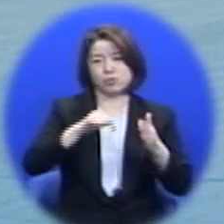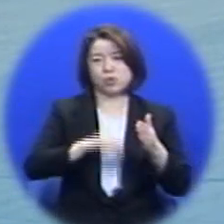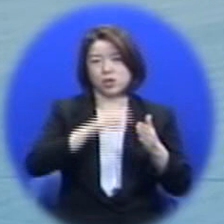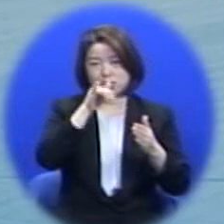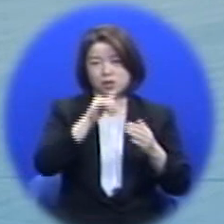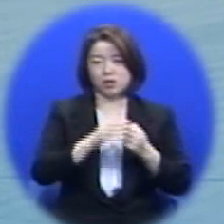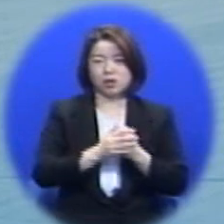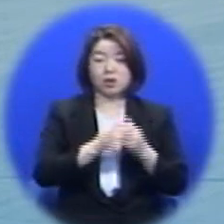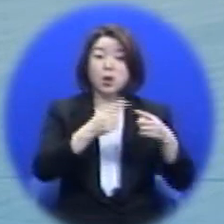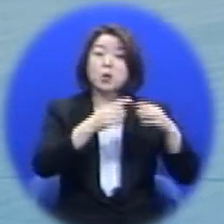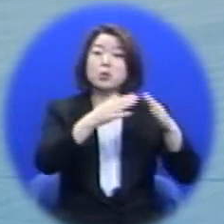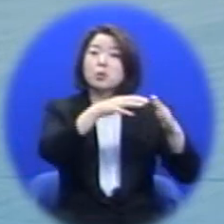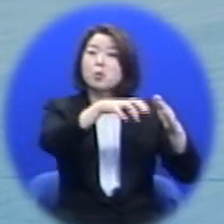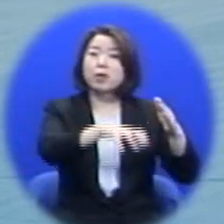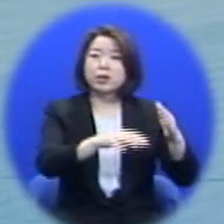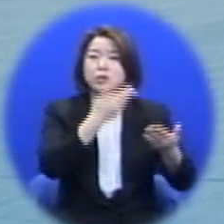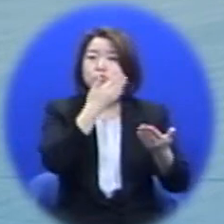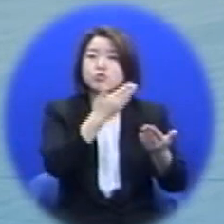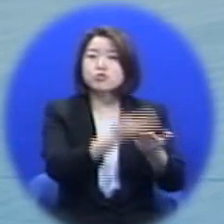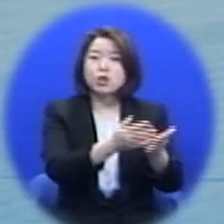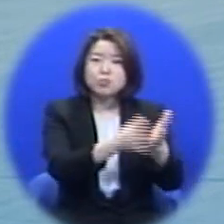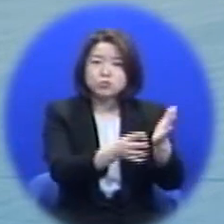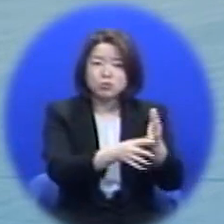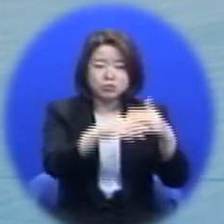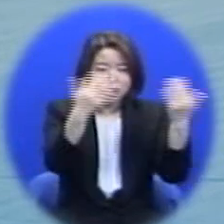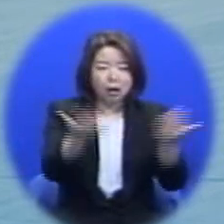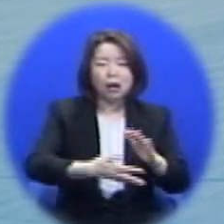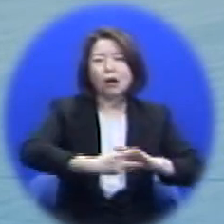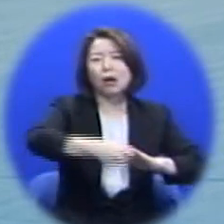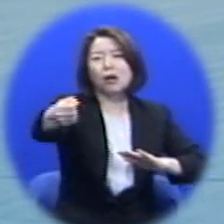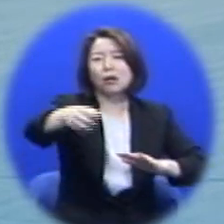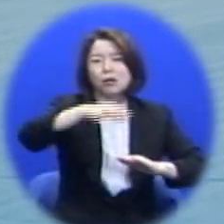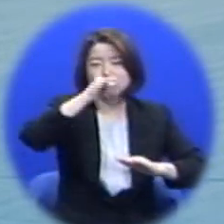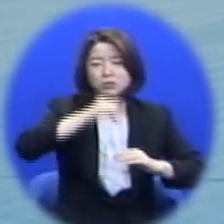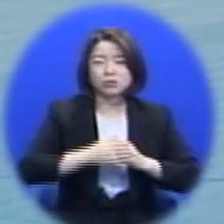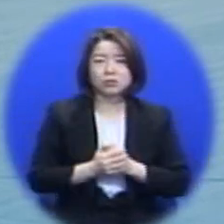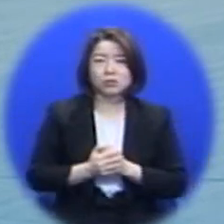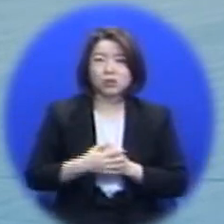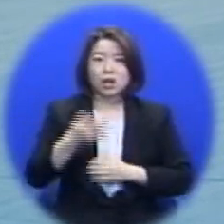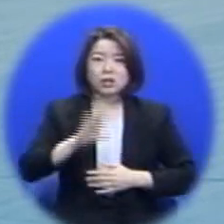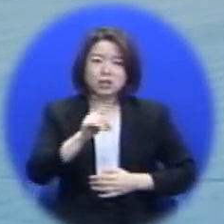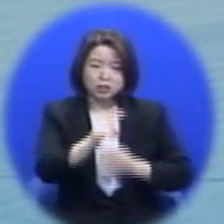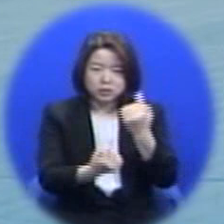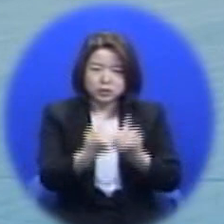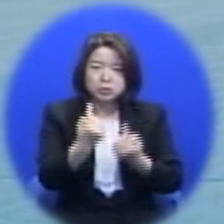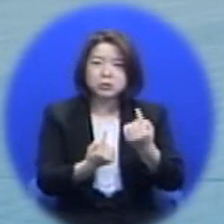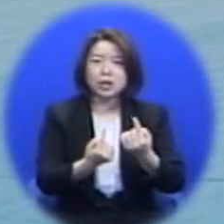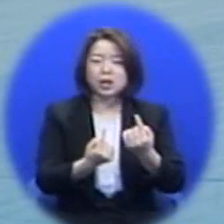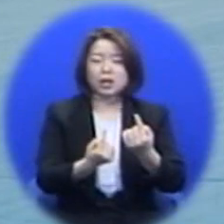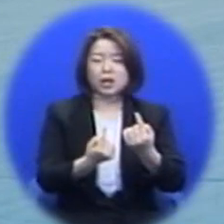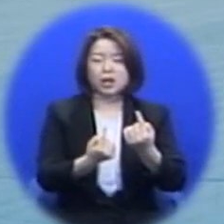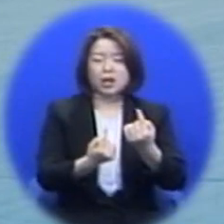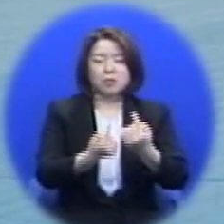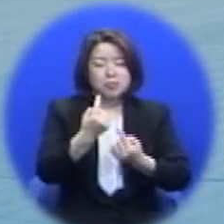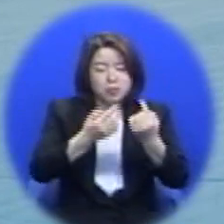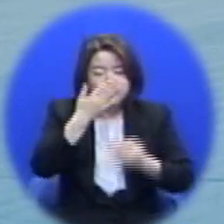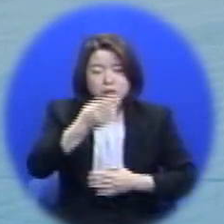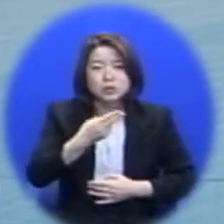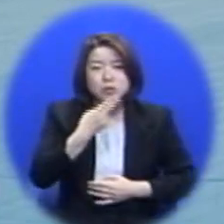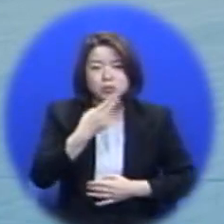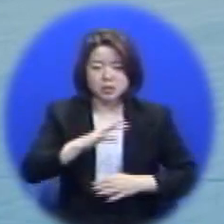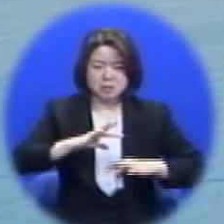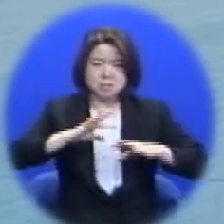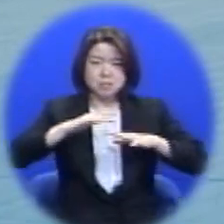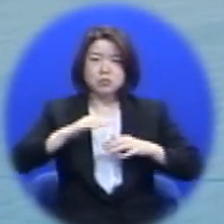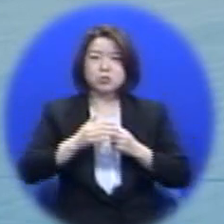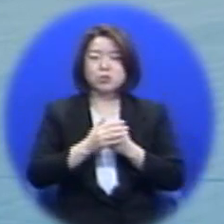들었어요. 교회 중요한 비품들도 다 가져갔습니다. 그러나 그보다 비교할 수 없이 무서운 도둑이 교회